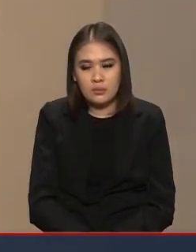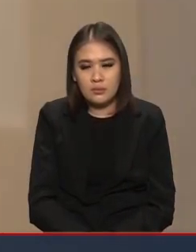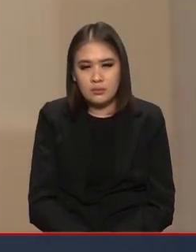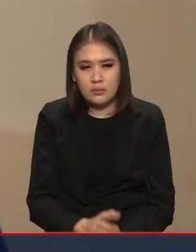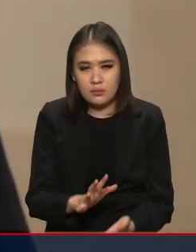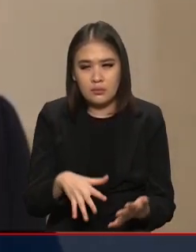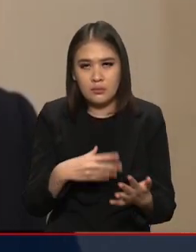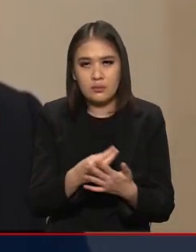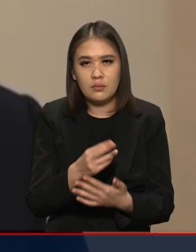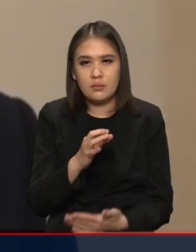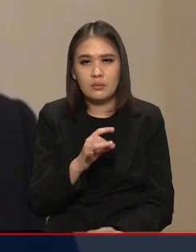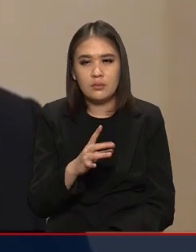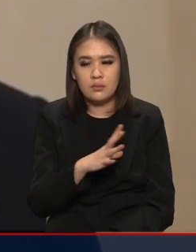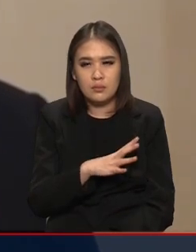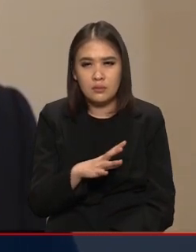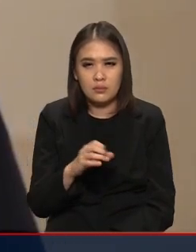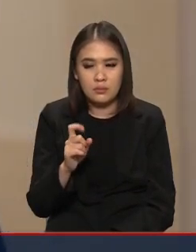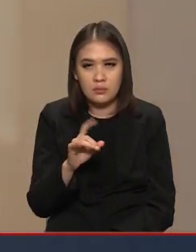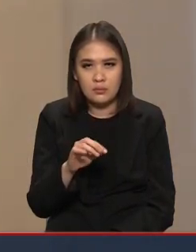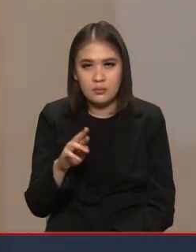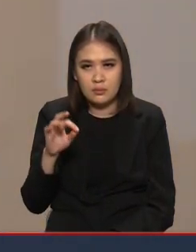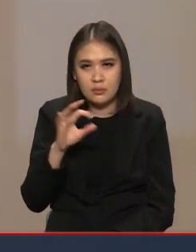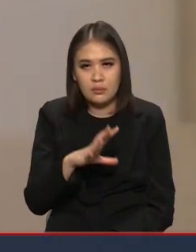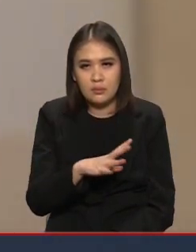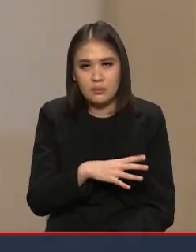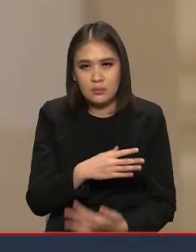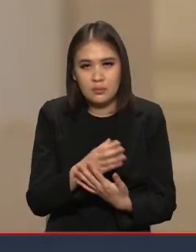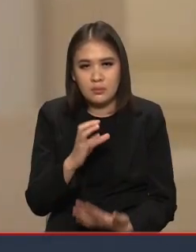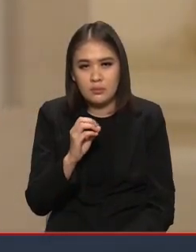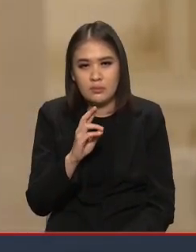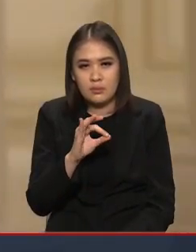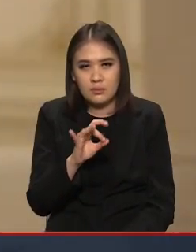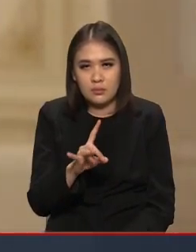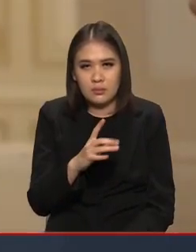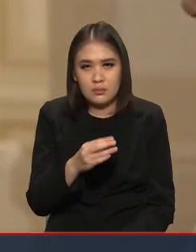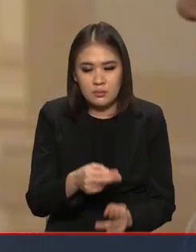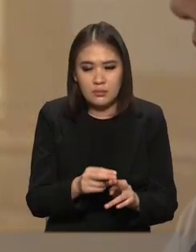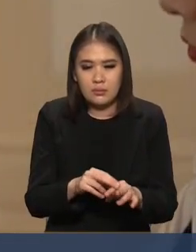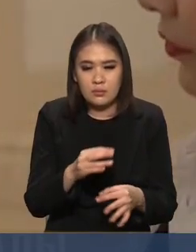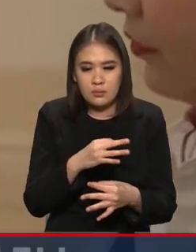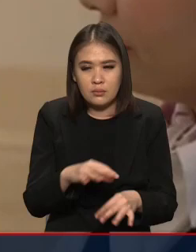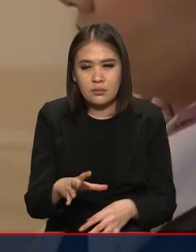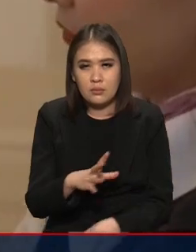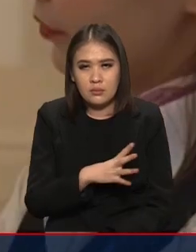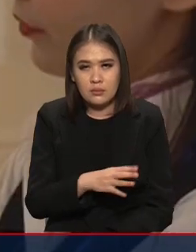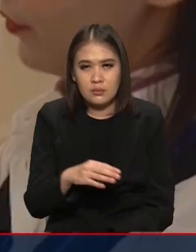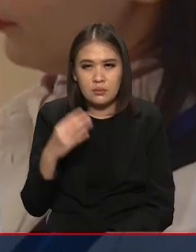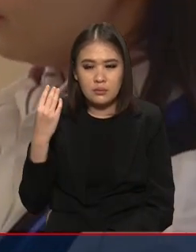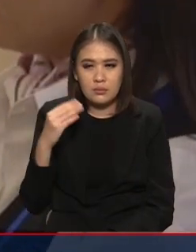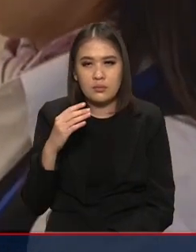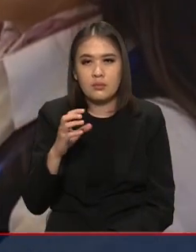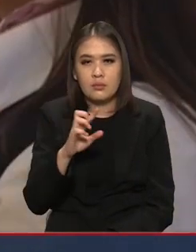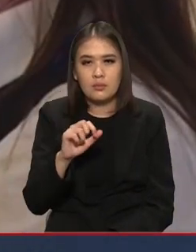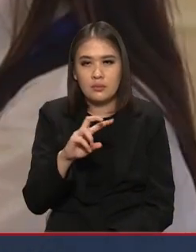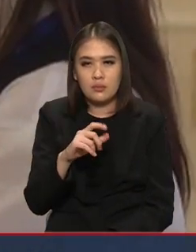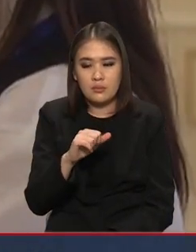İnvestisyalık kor Ortalığı Azia elderi ekonomikasının türlü sektorlarındağı jobalarda karşılandıruğa mümkündük beret. Sondayaq, bül Türkiye'a, Bulgariya'a,